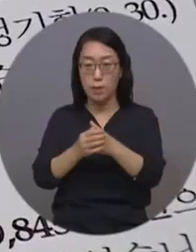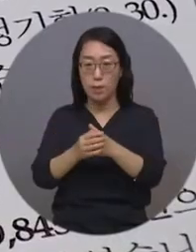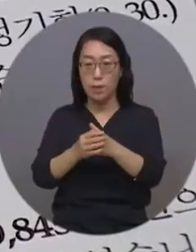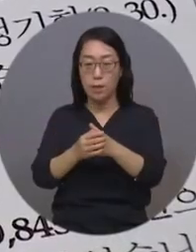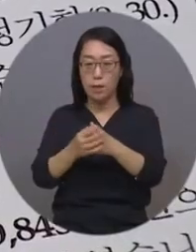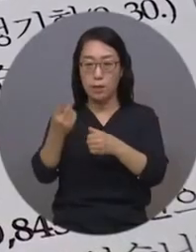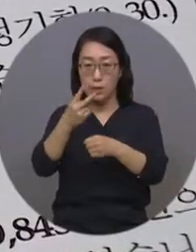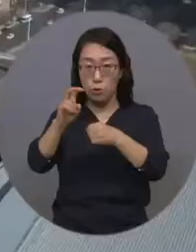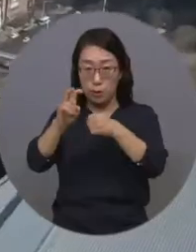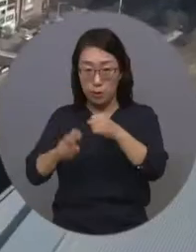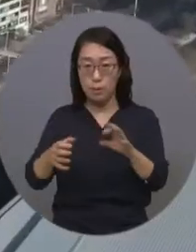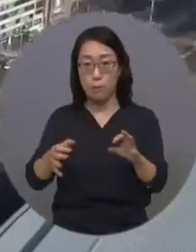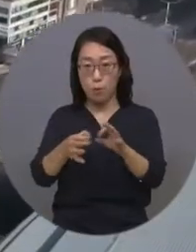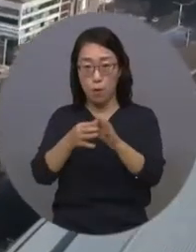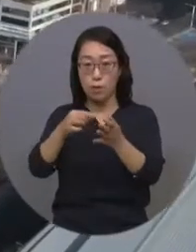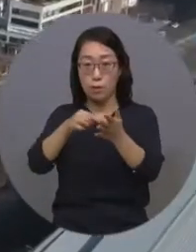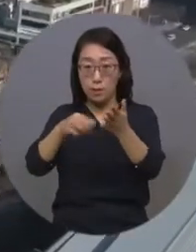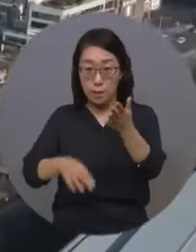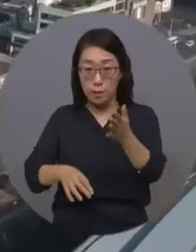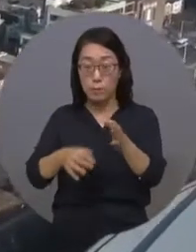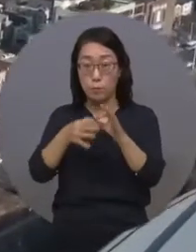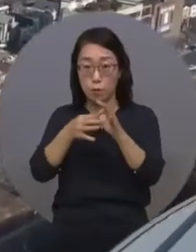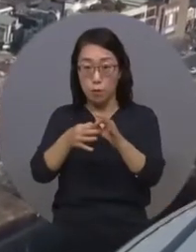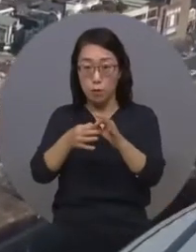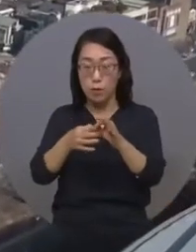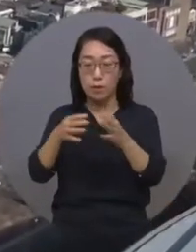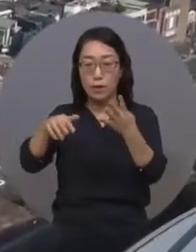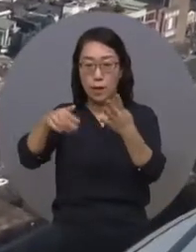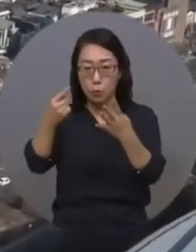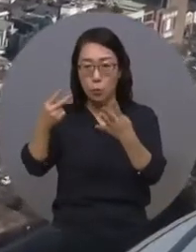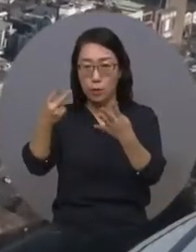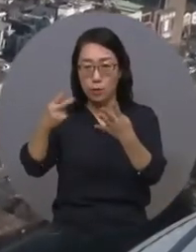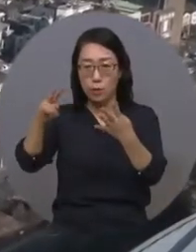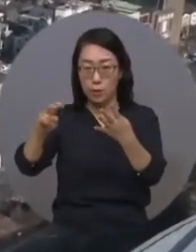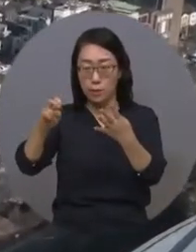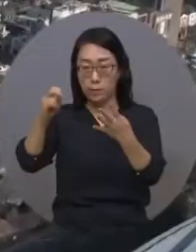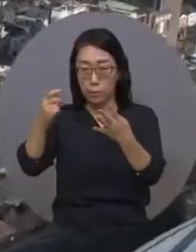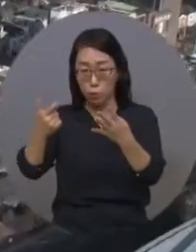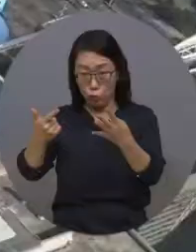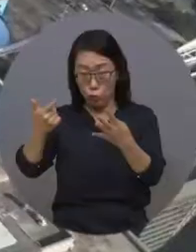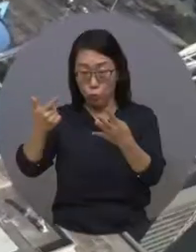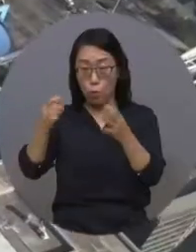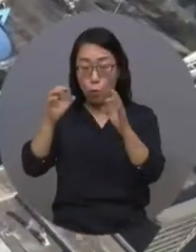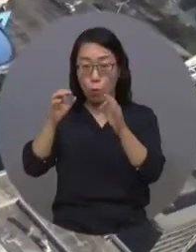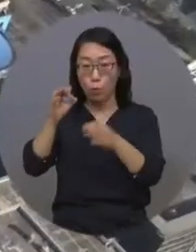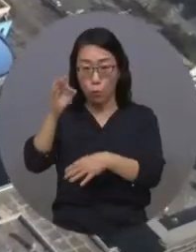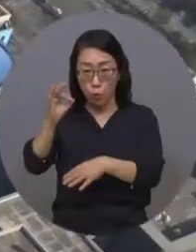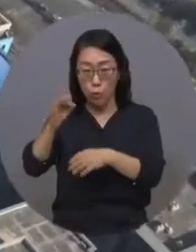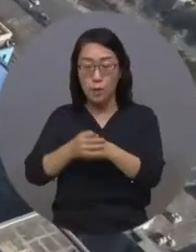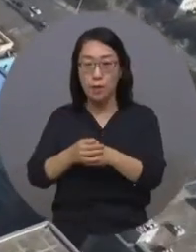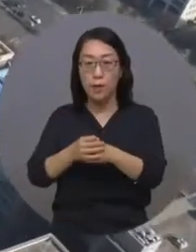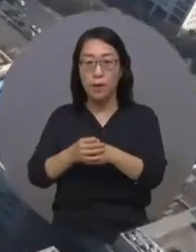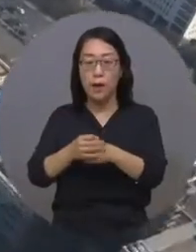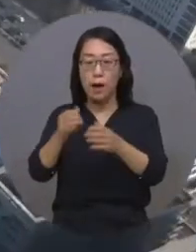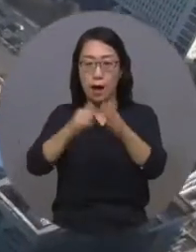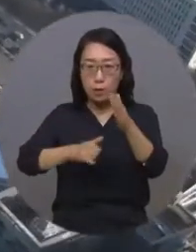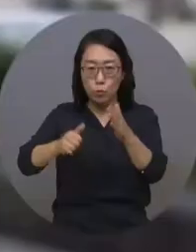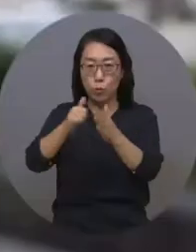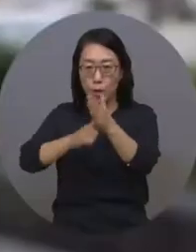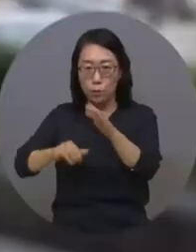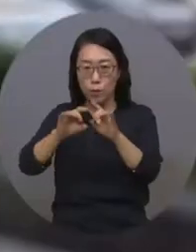근로자 녀 장려금 4조 660 6억원을 468 망가 고 의 지급했다 고 밝혔습니다